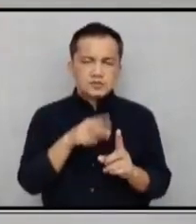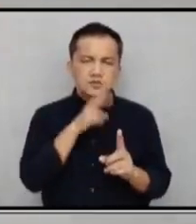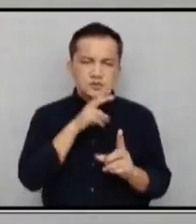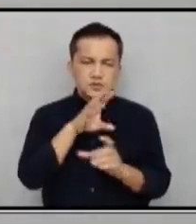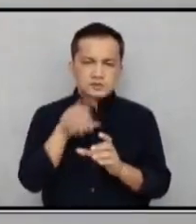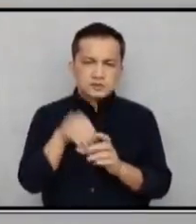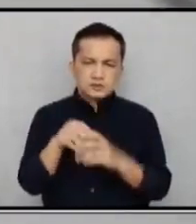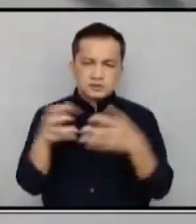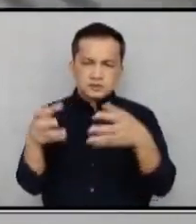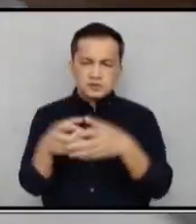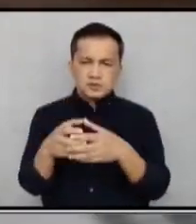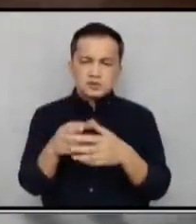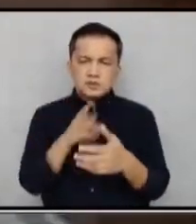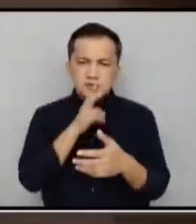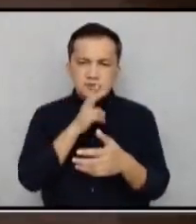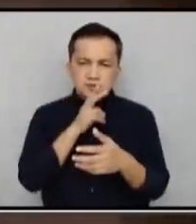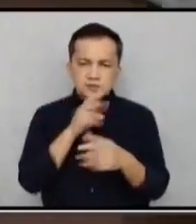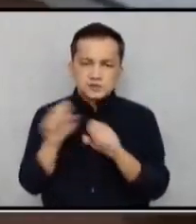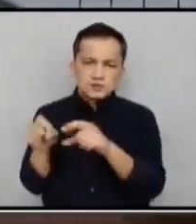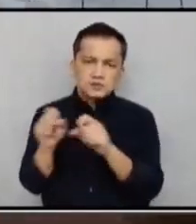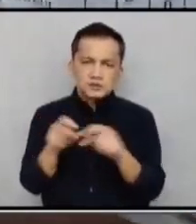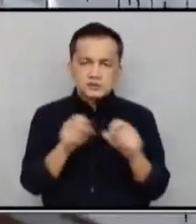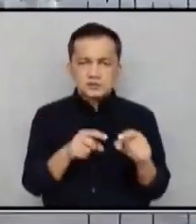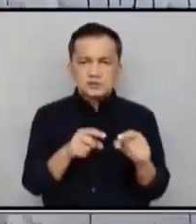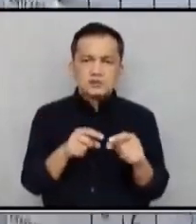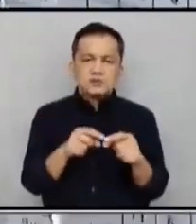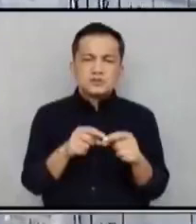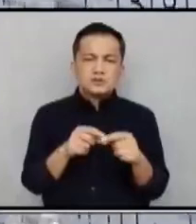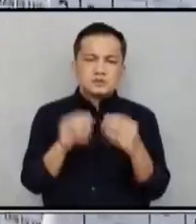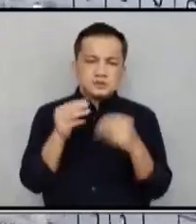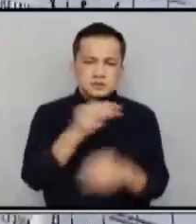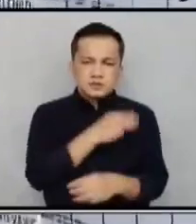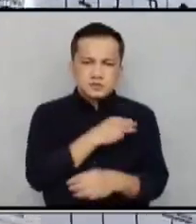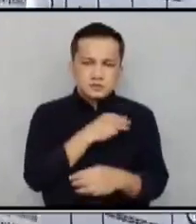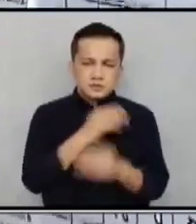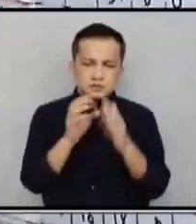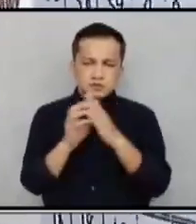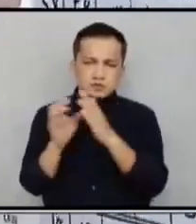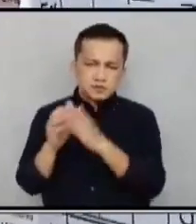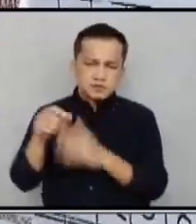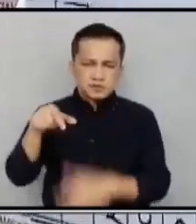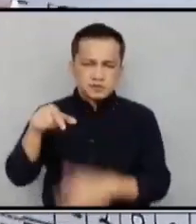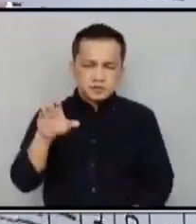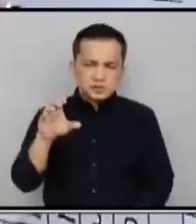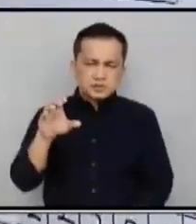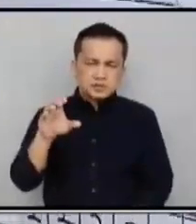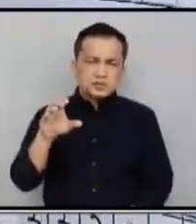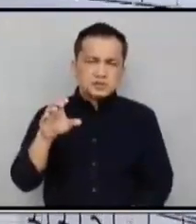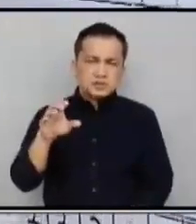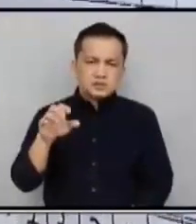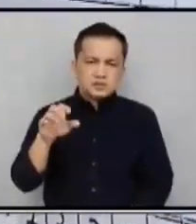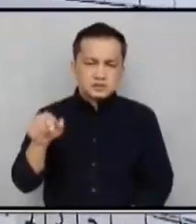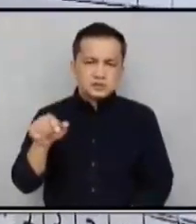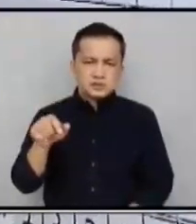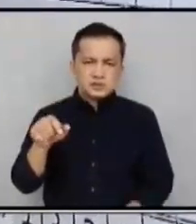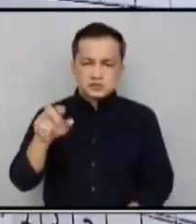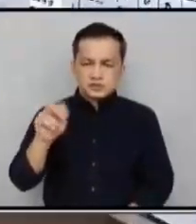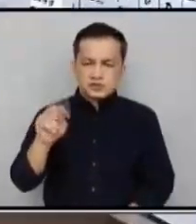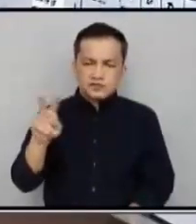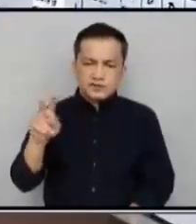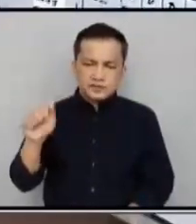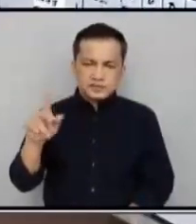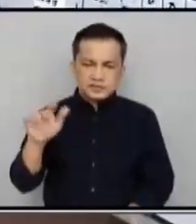na hinihinalang nagbebenta ng marijuana sa mga lungsod ng Quezon, partikular sa Novaliches at